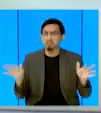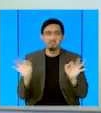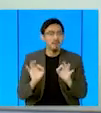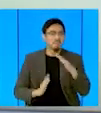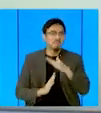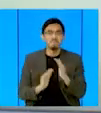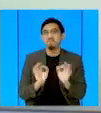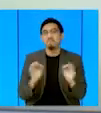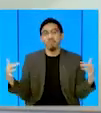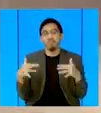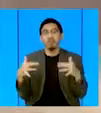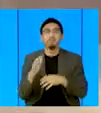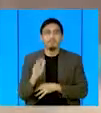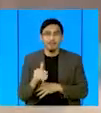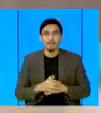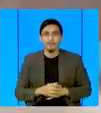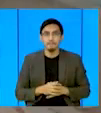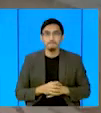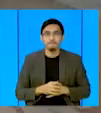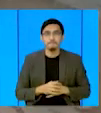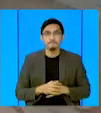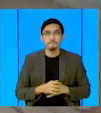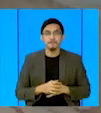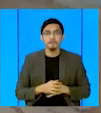yang belum juga berakhir.